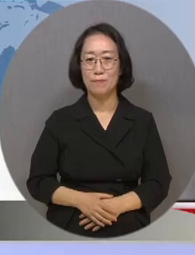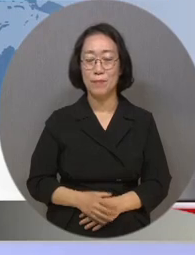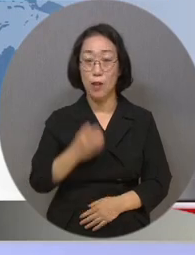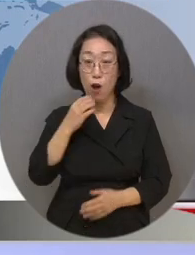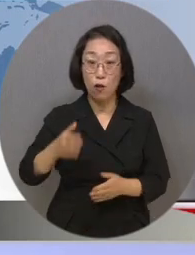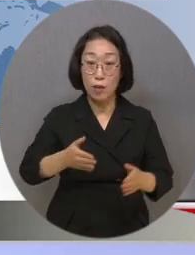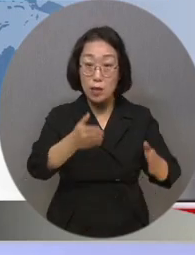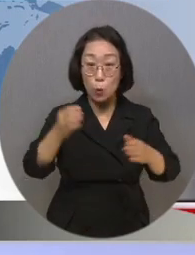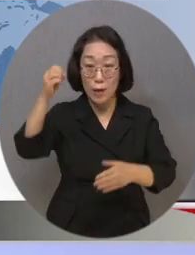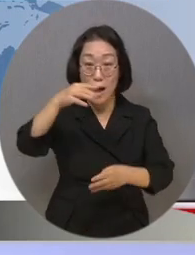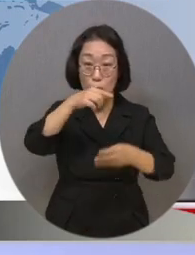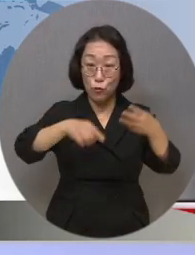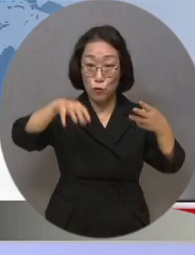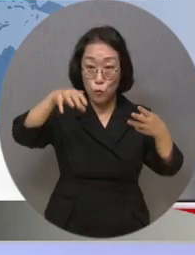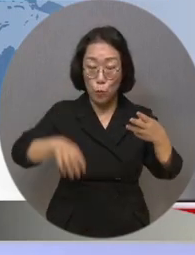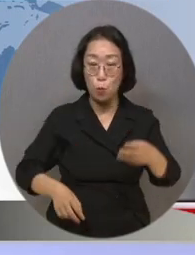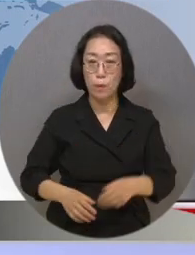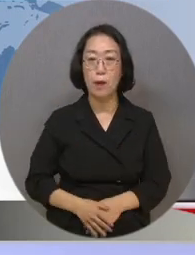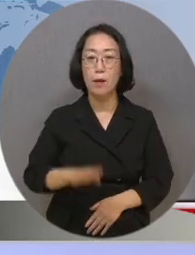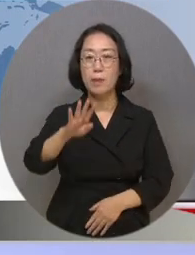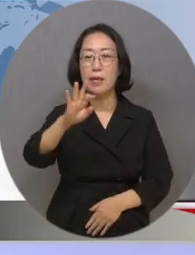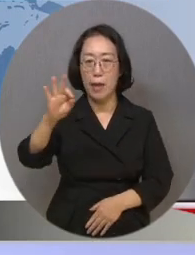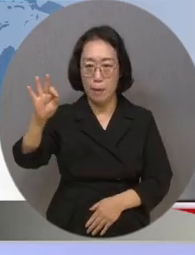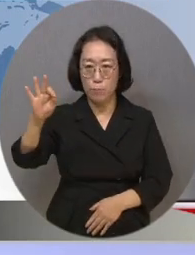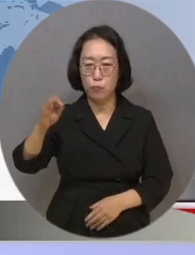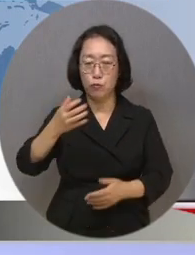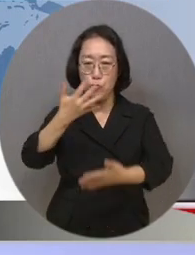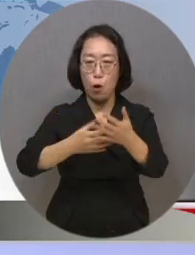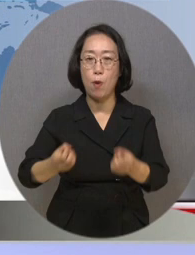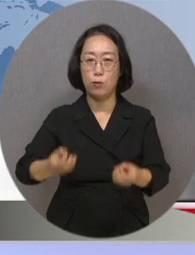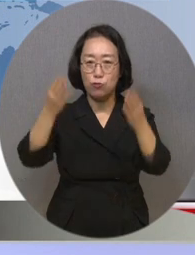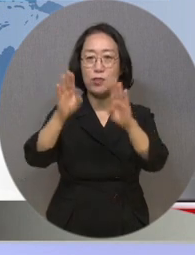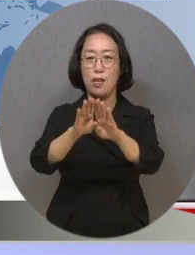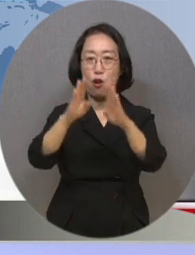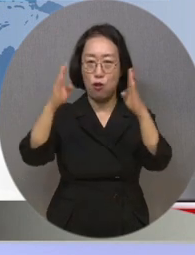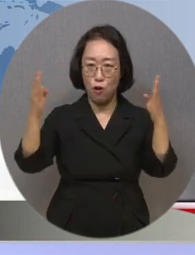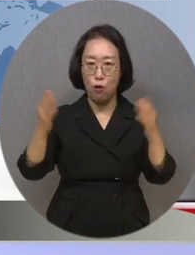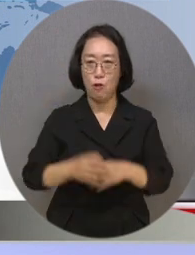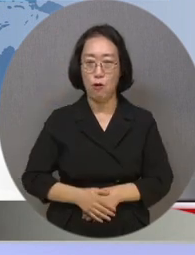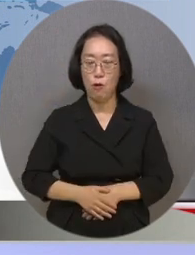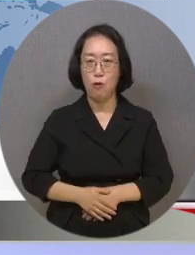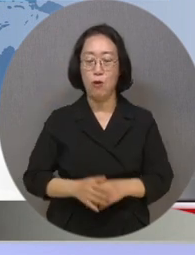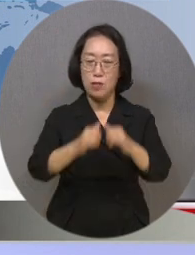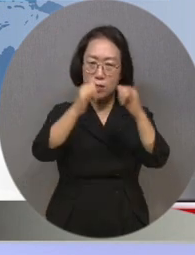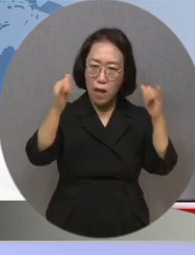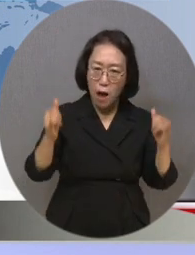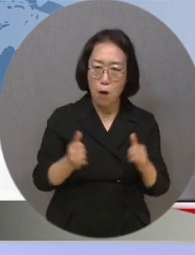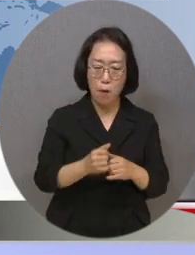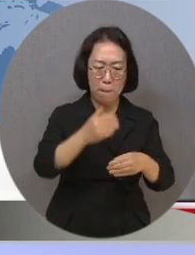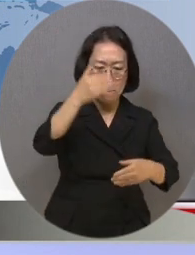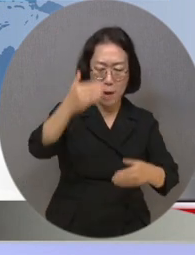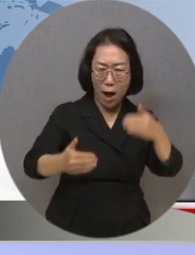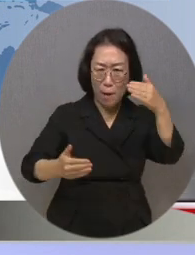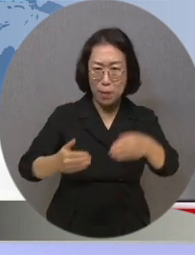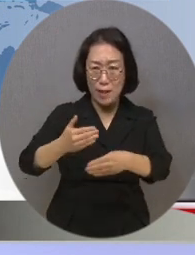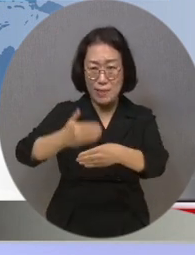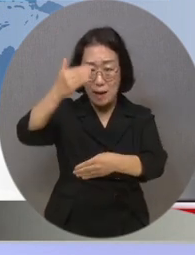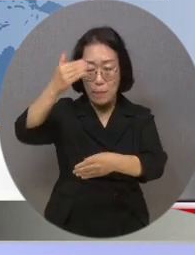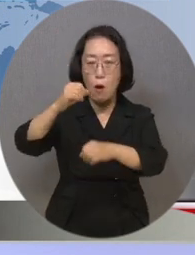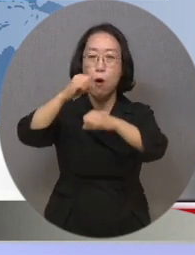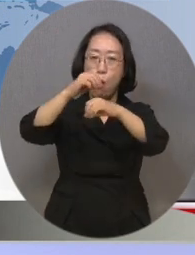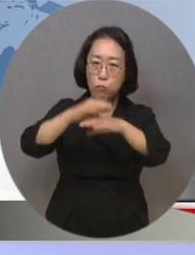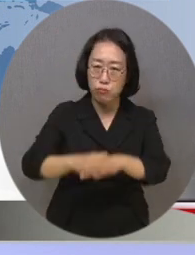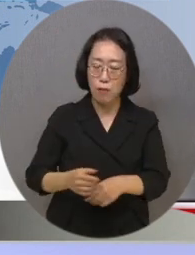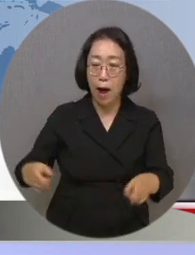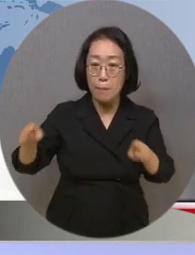경기도 양주시에서 2023 배리어프리 영화제가 개최됐습니다. 우리 사회의 각종 장벽을 허물고 함께 살아가는